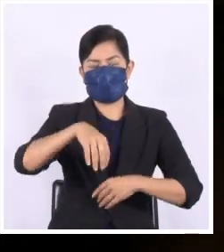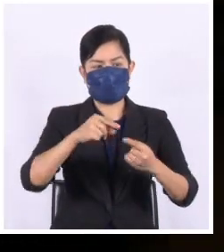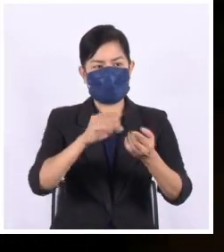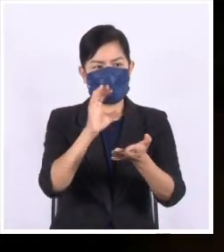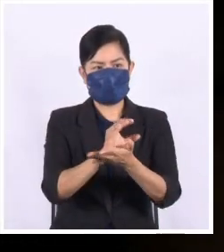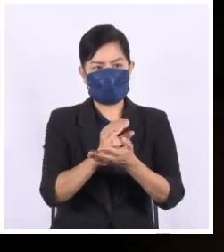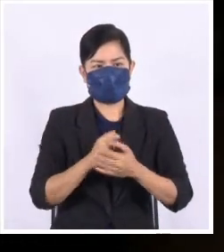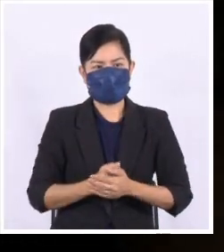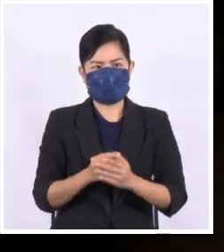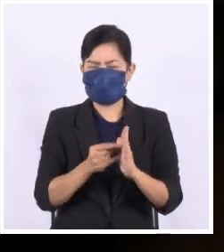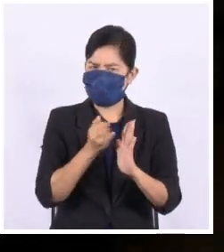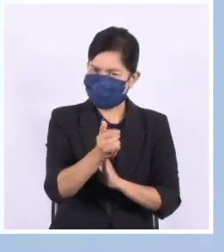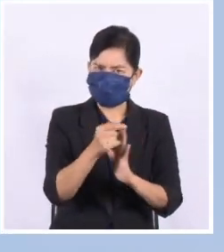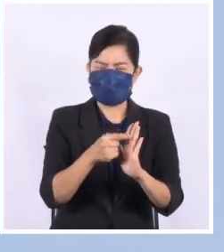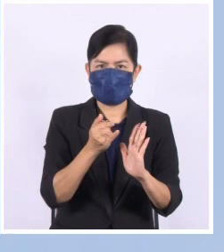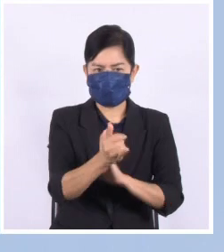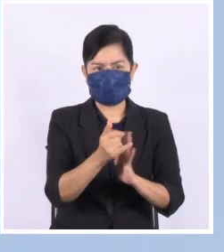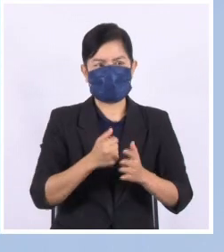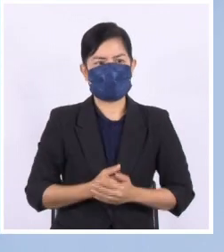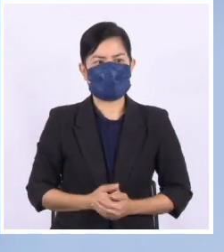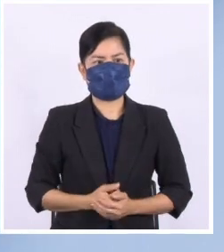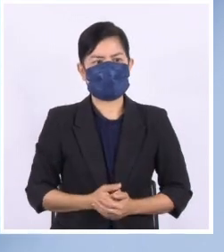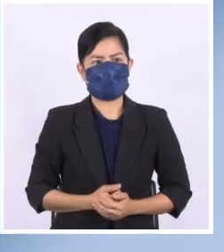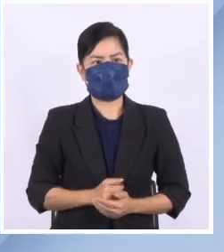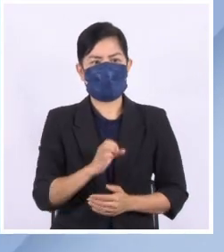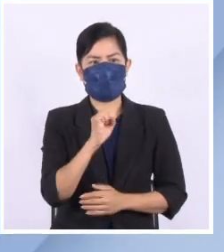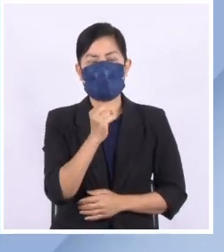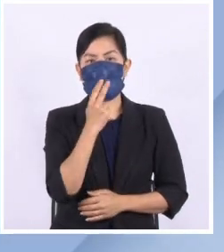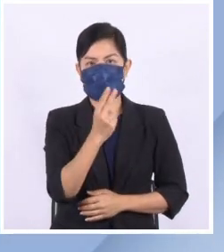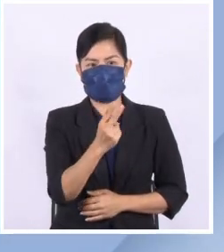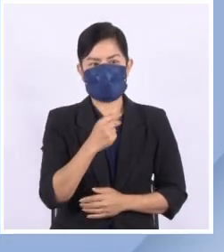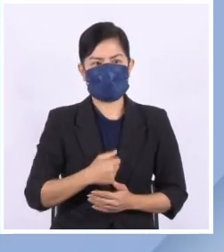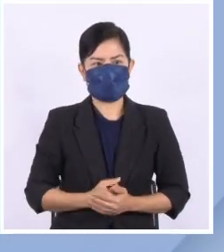ข้าไปไหนเน ี่ ย ทดสอบนะครับว่าเมาหรือไม